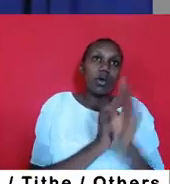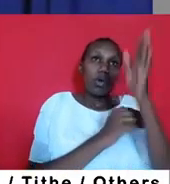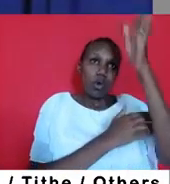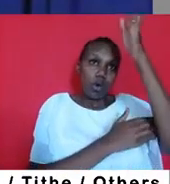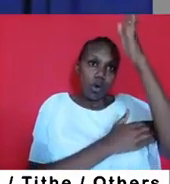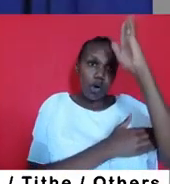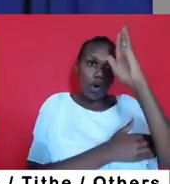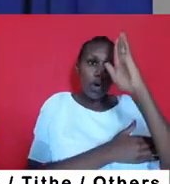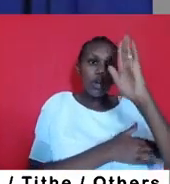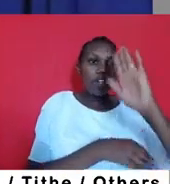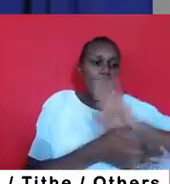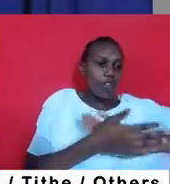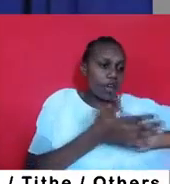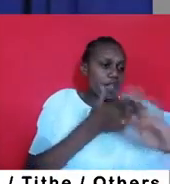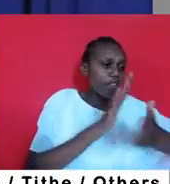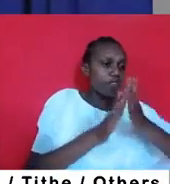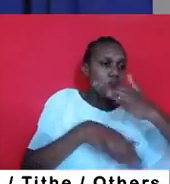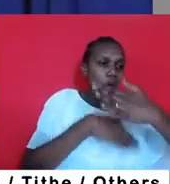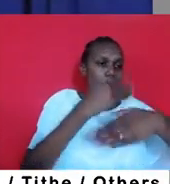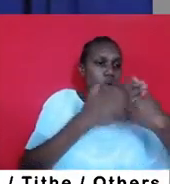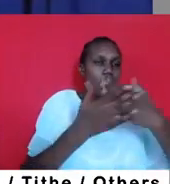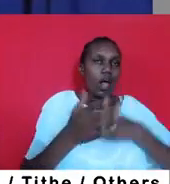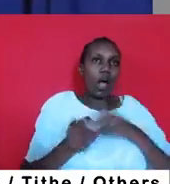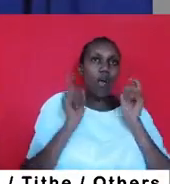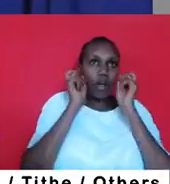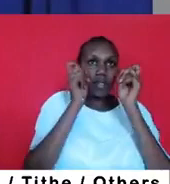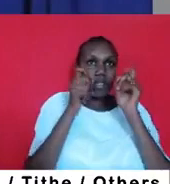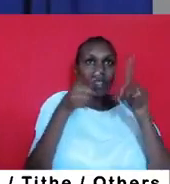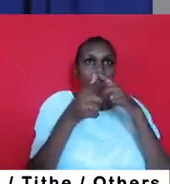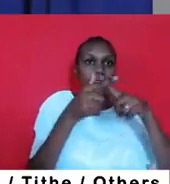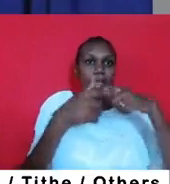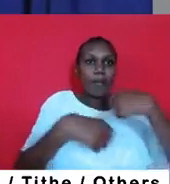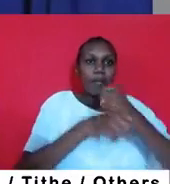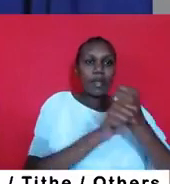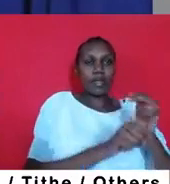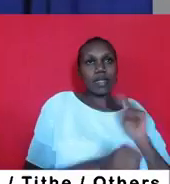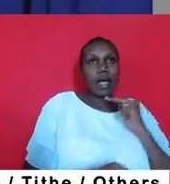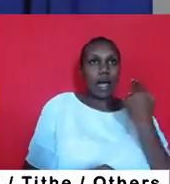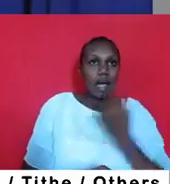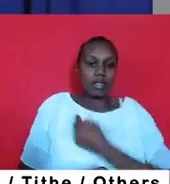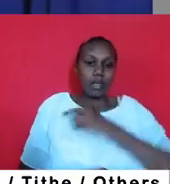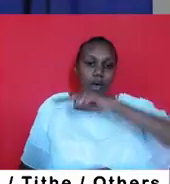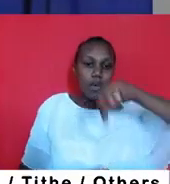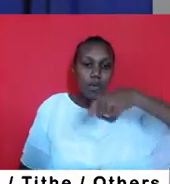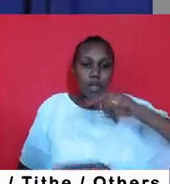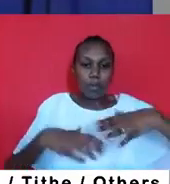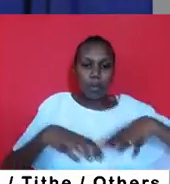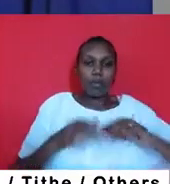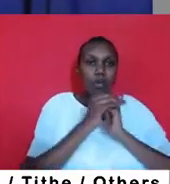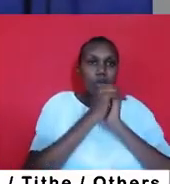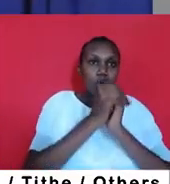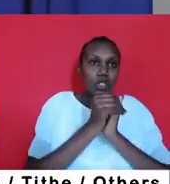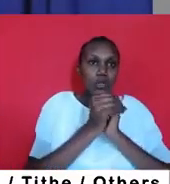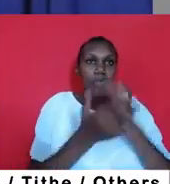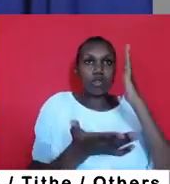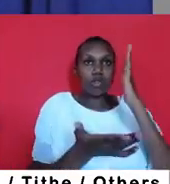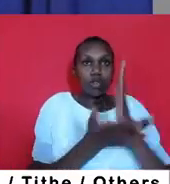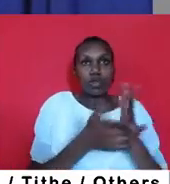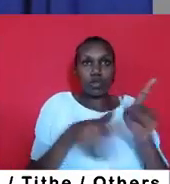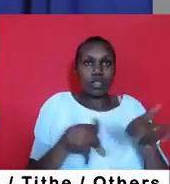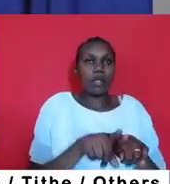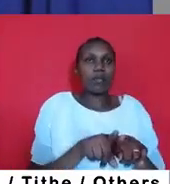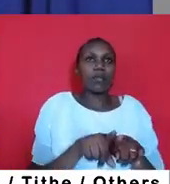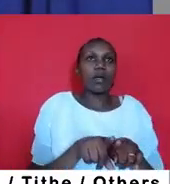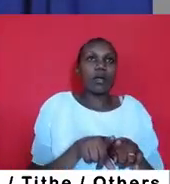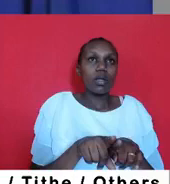Mungu anasamehe makosa yetu na anatufanya sisi waabuduo kwa kweli na kwa